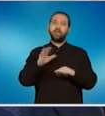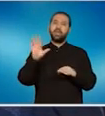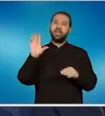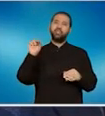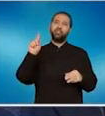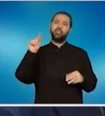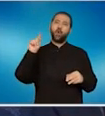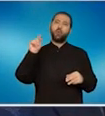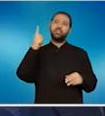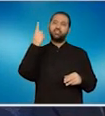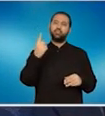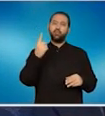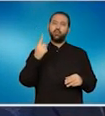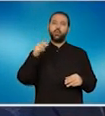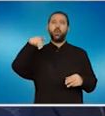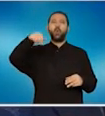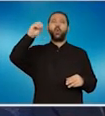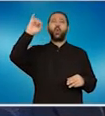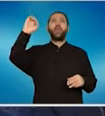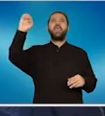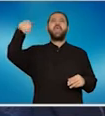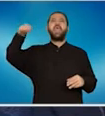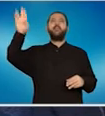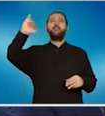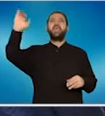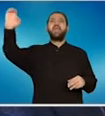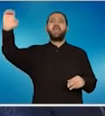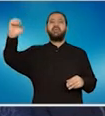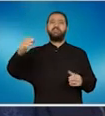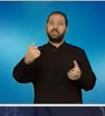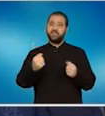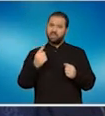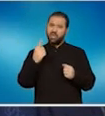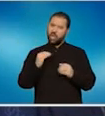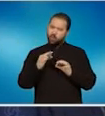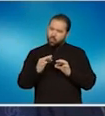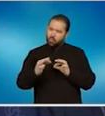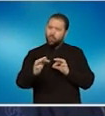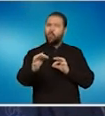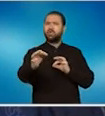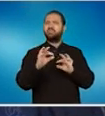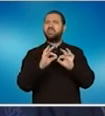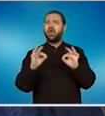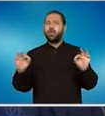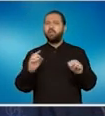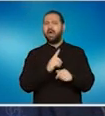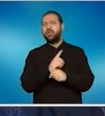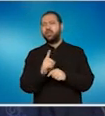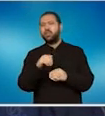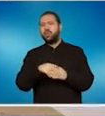zi de praznic, zi de mare sărbătoare. Are un curs firesc al lucrurilor pentru